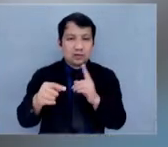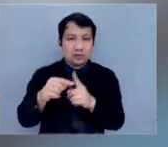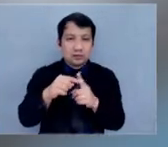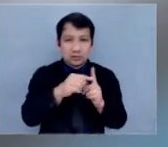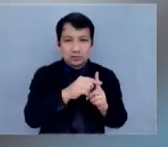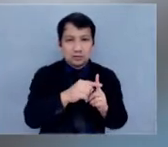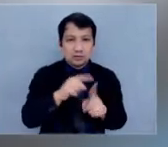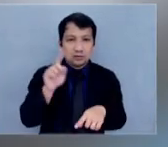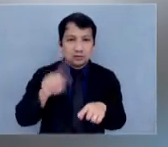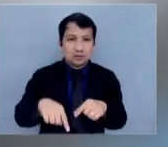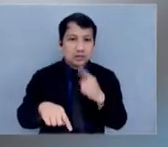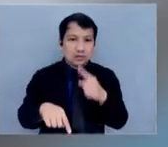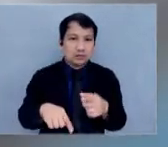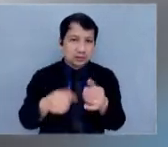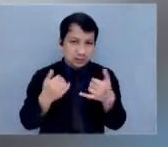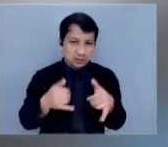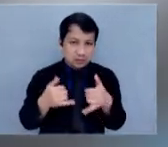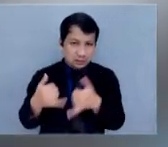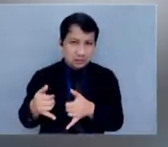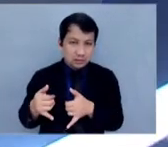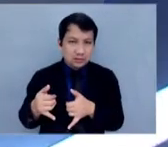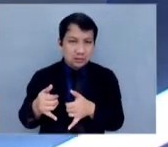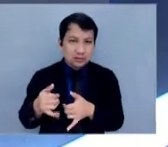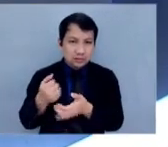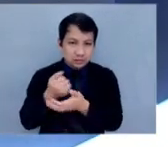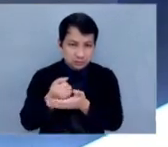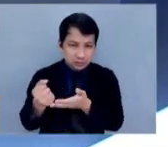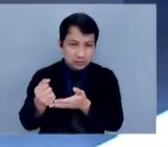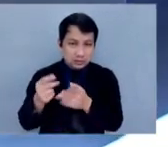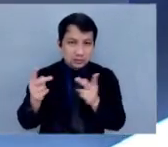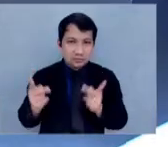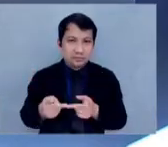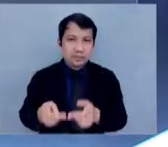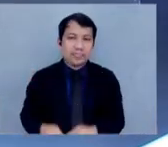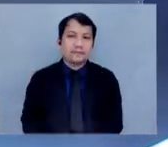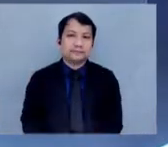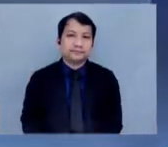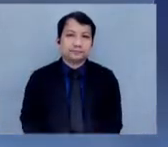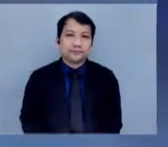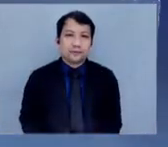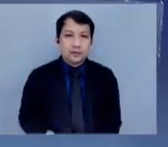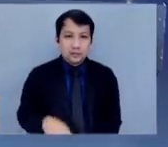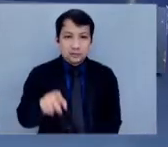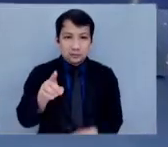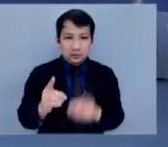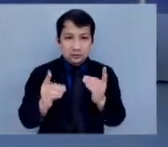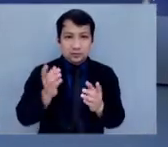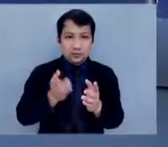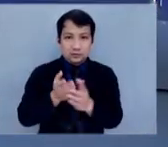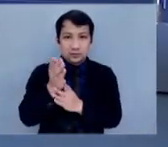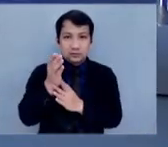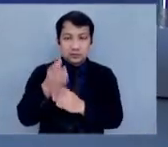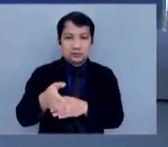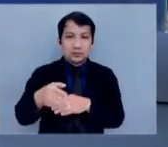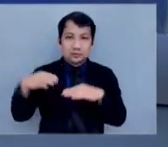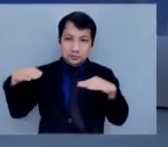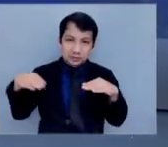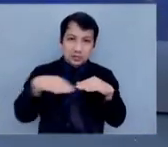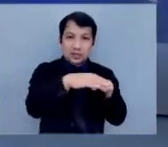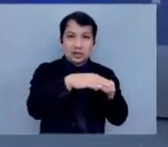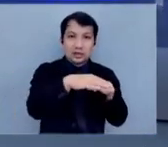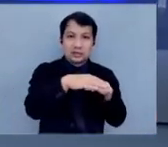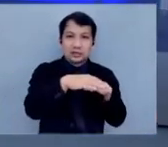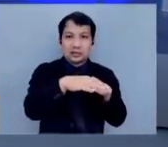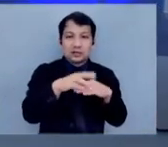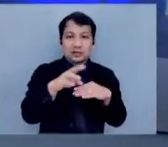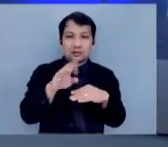gawing palaruan ang sagradong lugar. Literal na nag-drive-thru ang isang sasakyan papasok ng restaurant sa Mualbual,